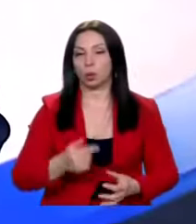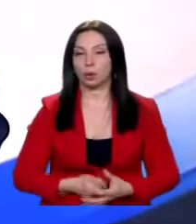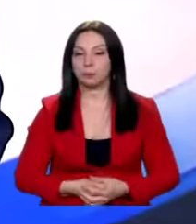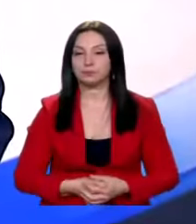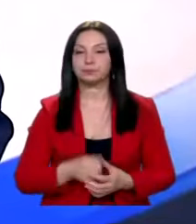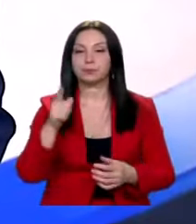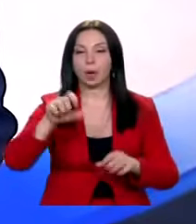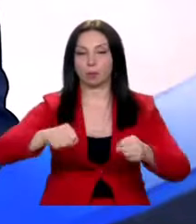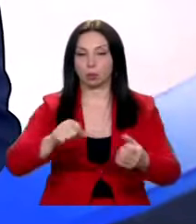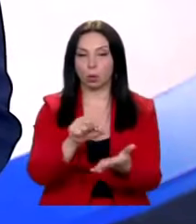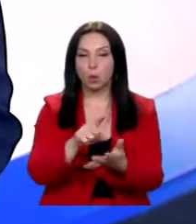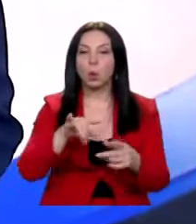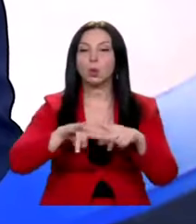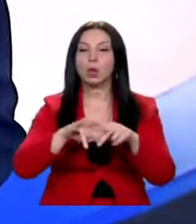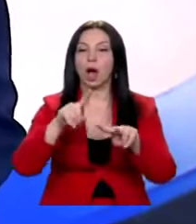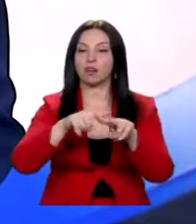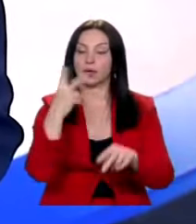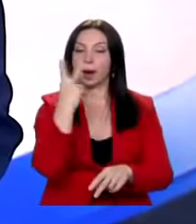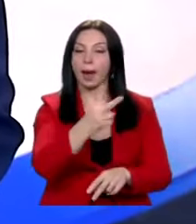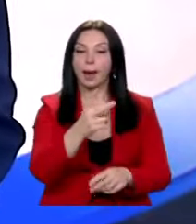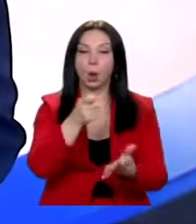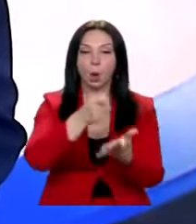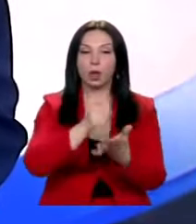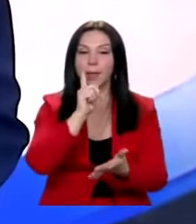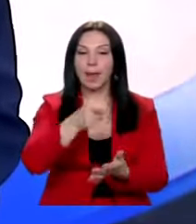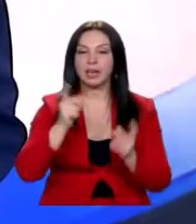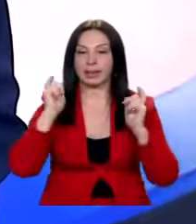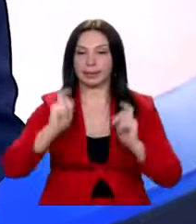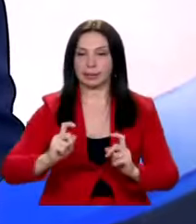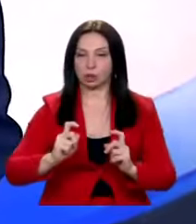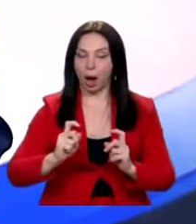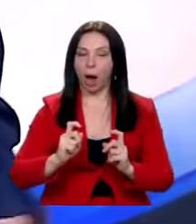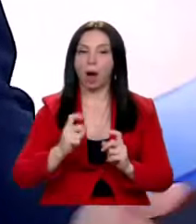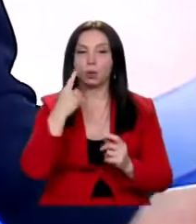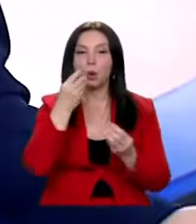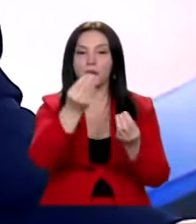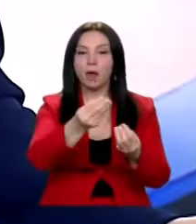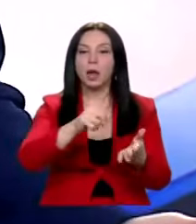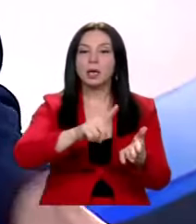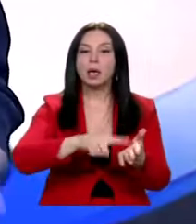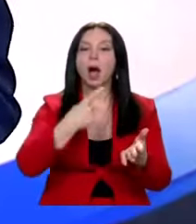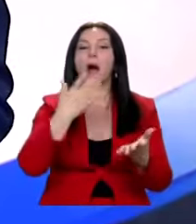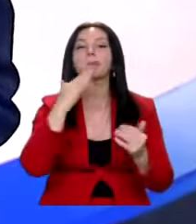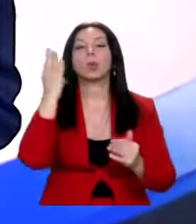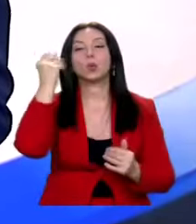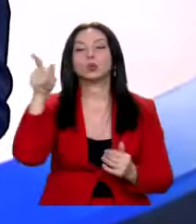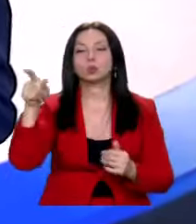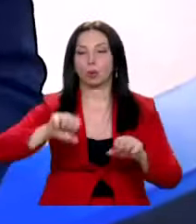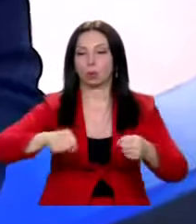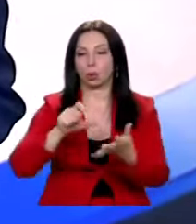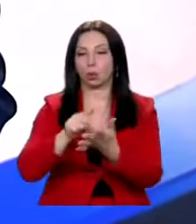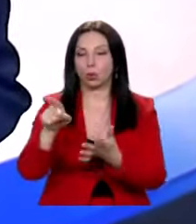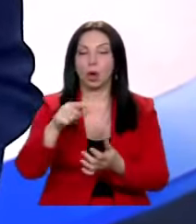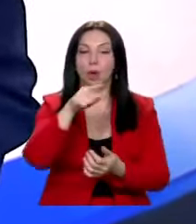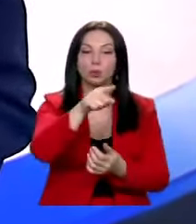Efendim bir kurye Hülya Avşar'a ait ödeme emirli icra tebligatını teslim ederken imzalatmayı unuttu. Sonra da